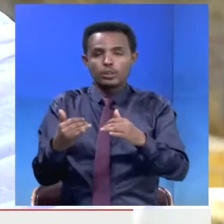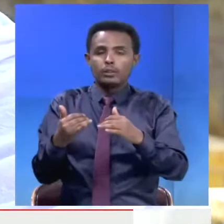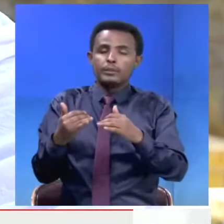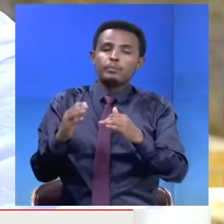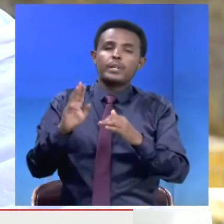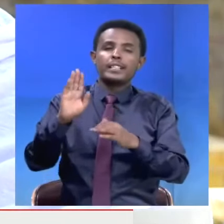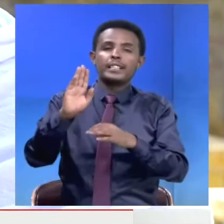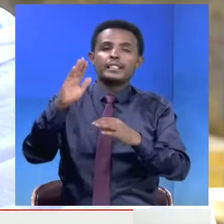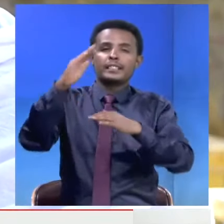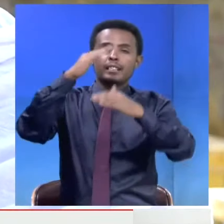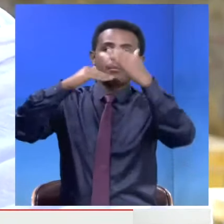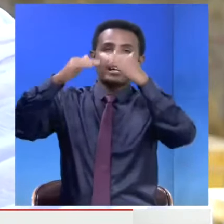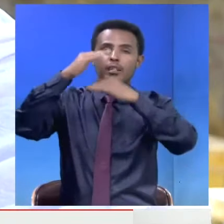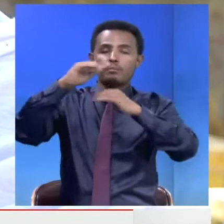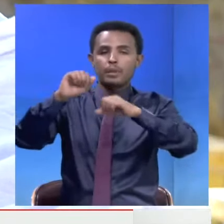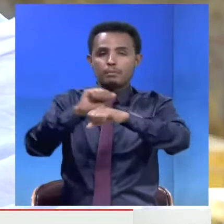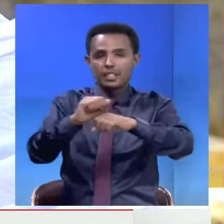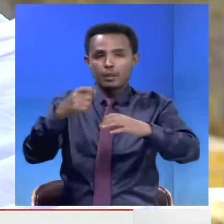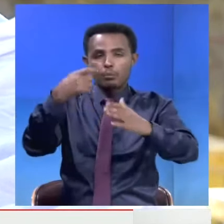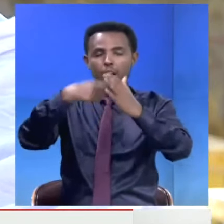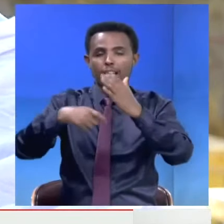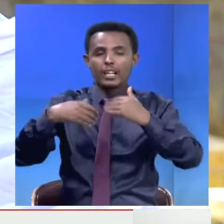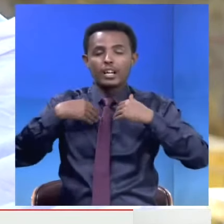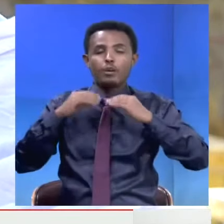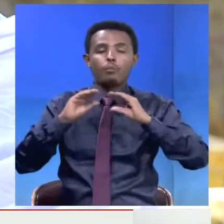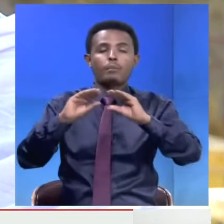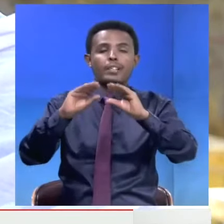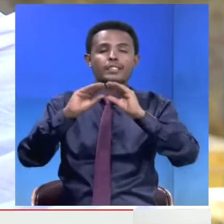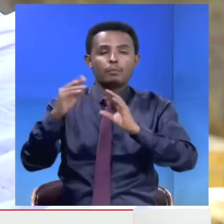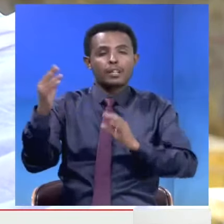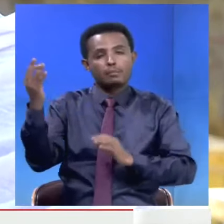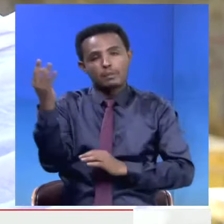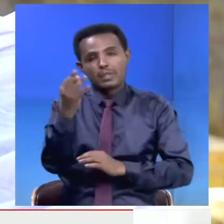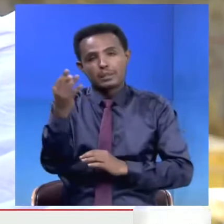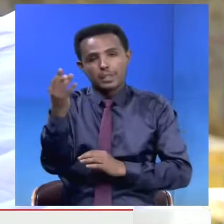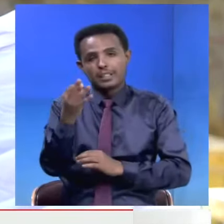በሰማይም በምድርም ዋጋ እንዳለው አድርጎ በማስተማር በመስበክ